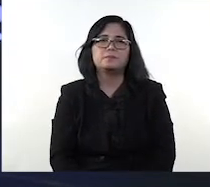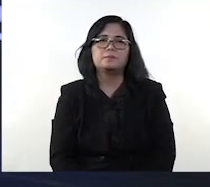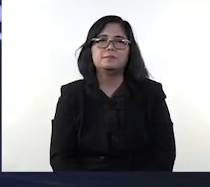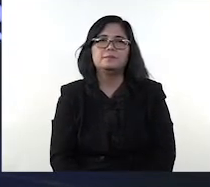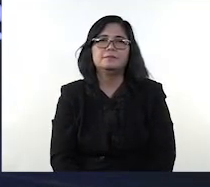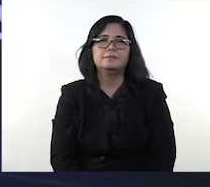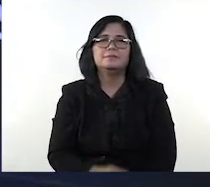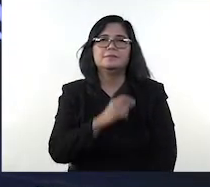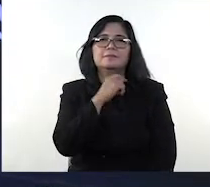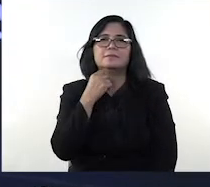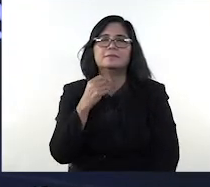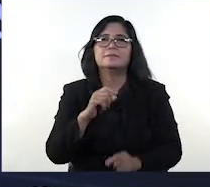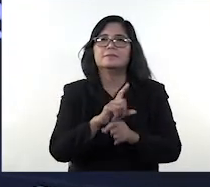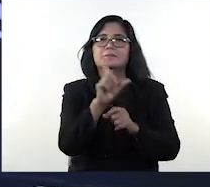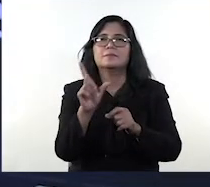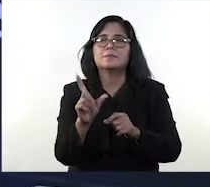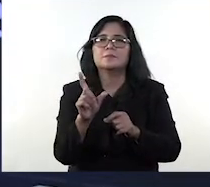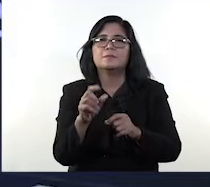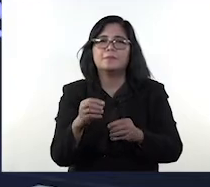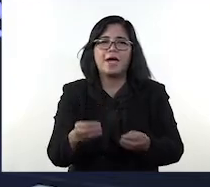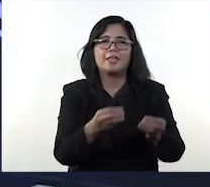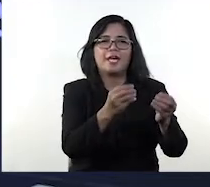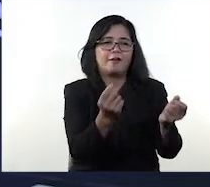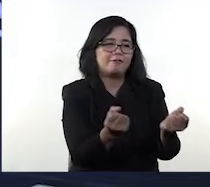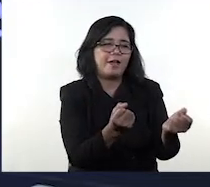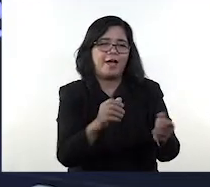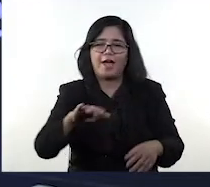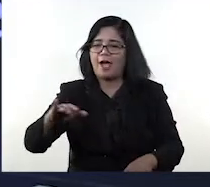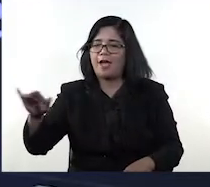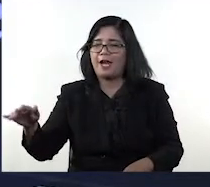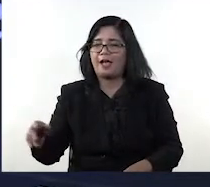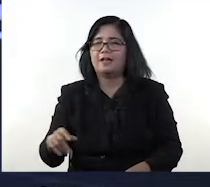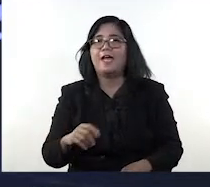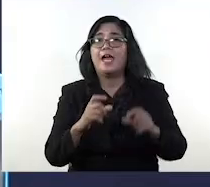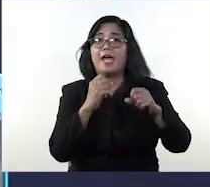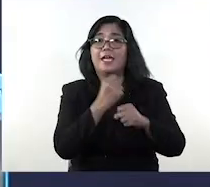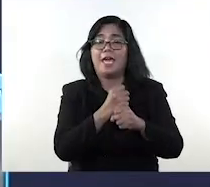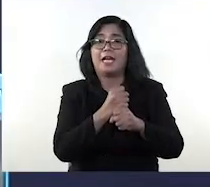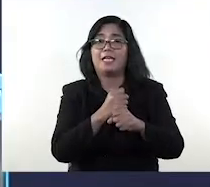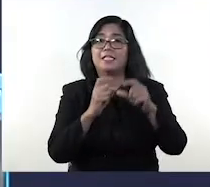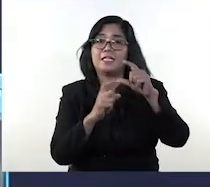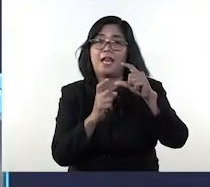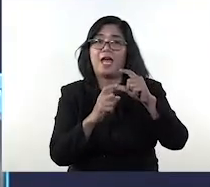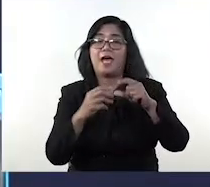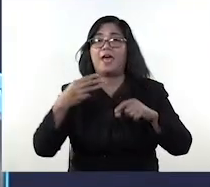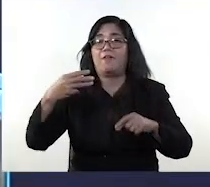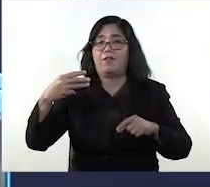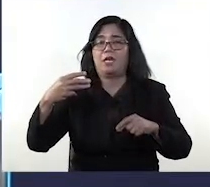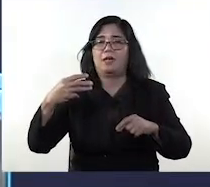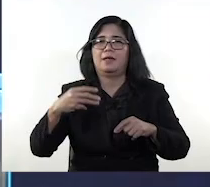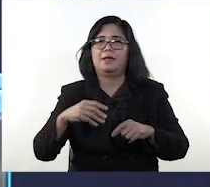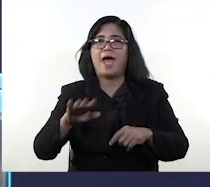Hai saya mengantar ke sekolah tiga anak saya mulai dari geren di sela maupun efek